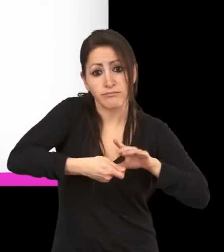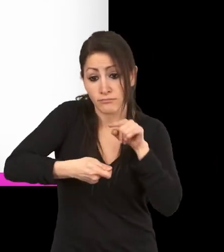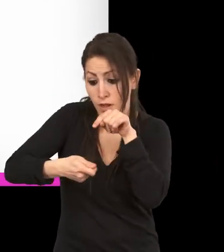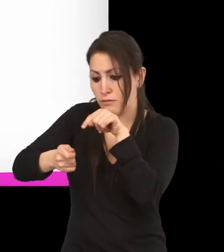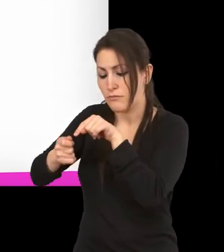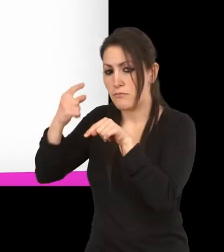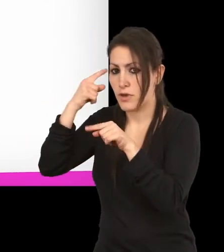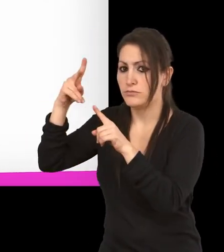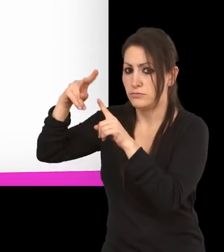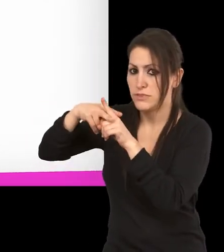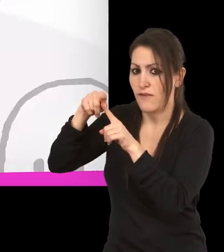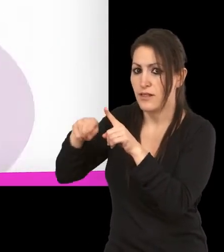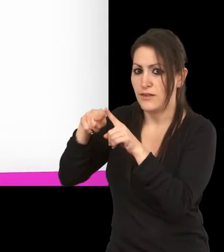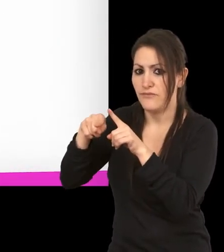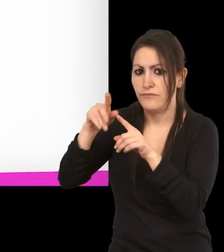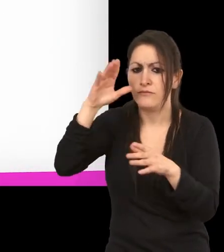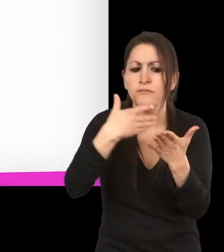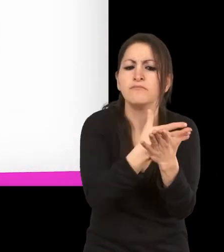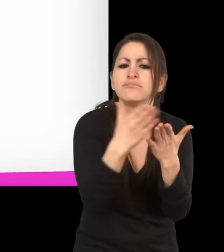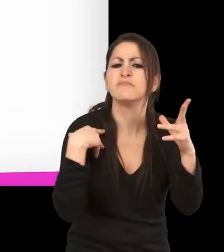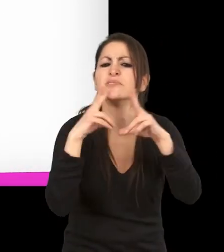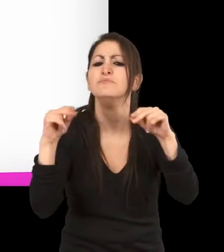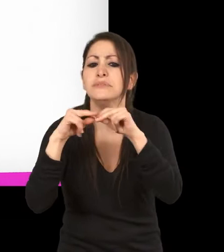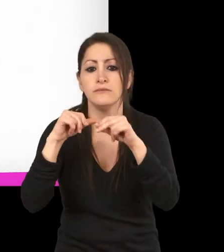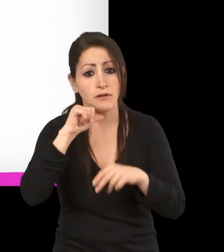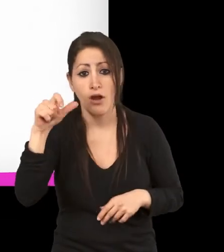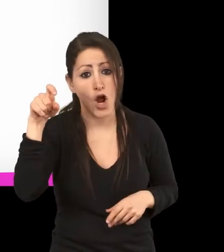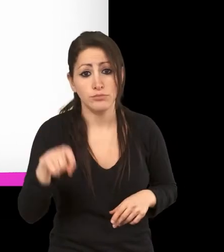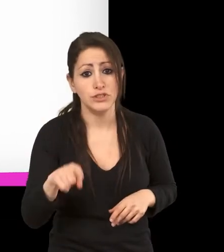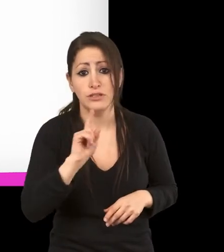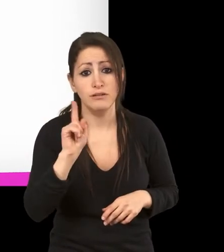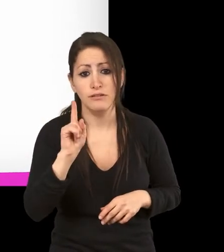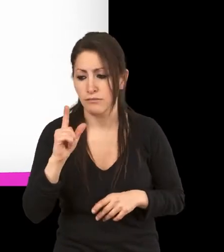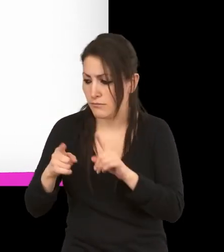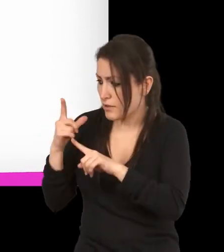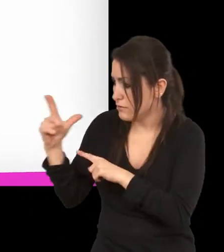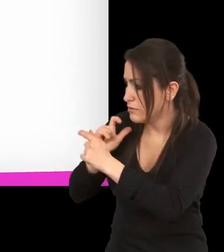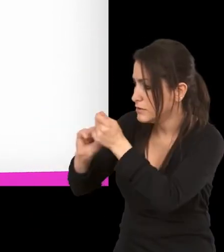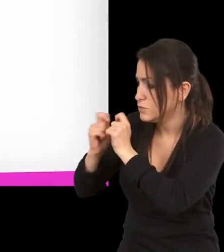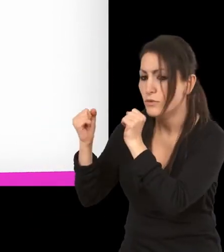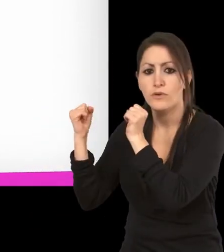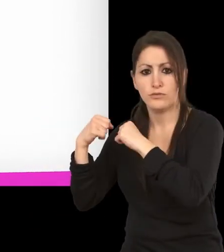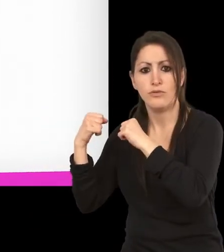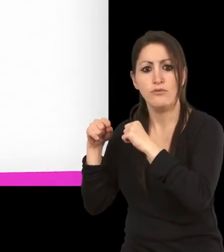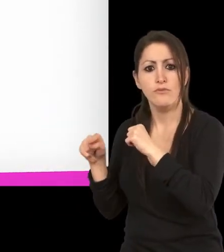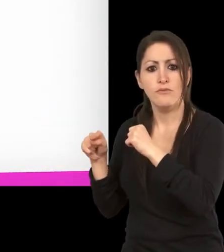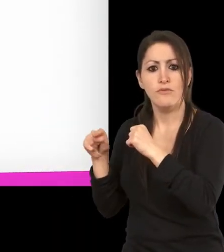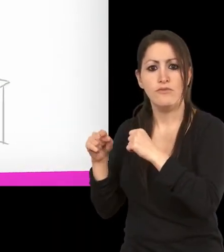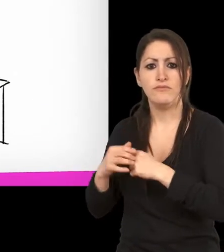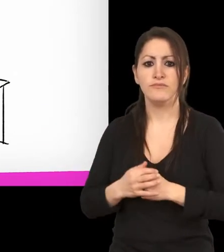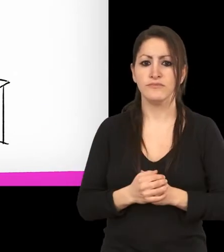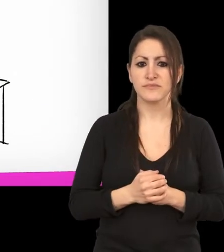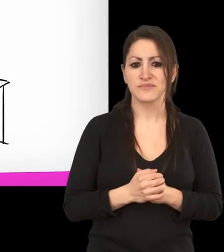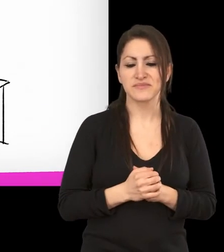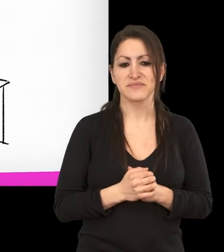faut, là aussi, utiliser un préservatif. Dans tous les cas, aucune pratique n'est obligatoire et il faut en parler avec son ou sa partenaire.